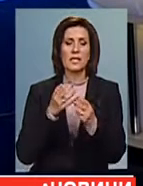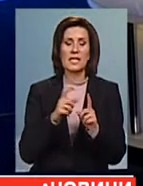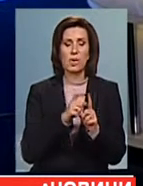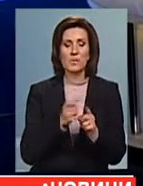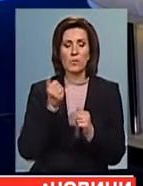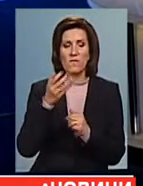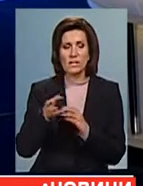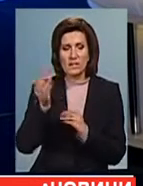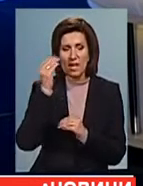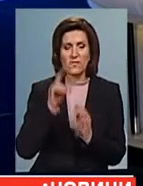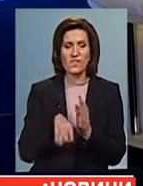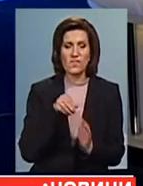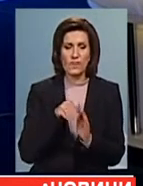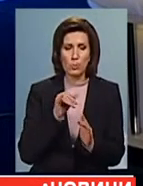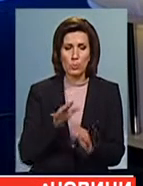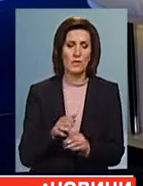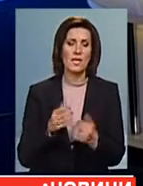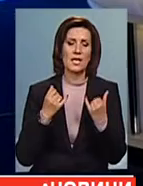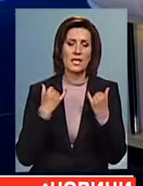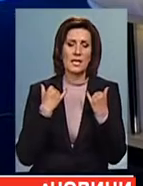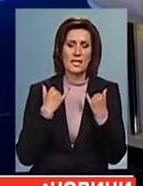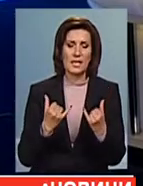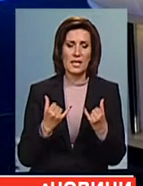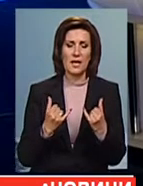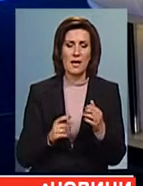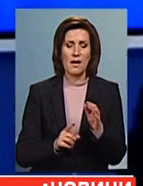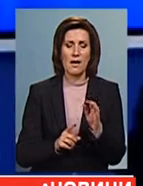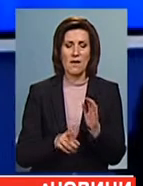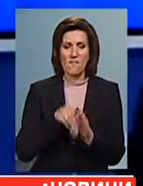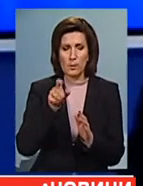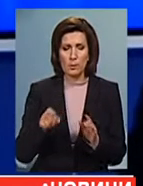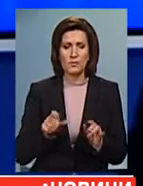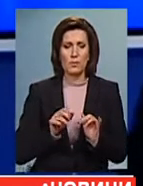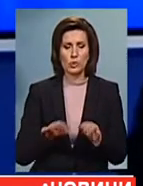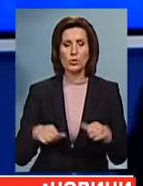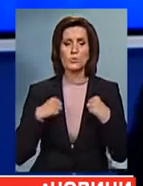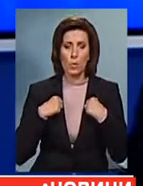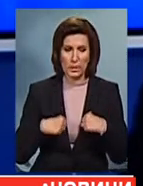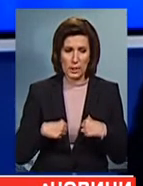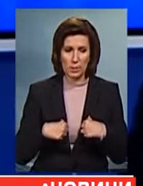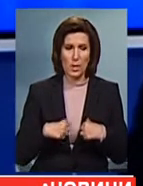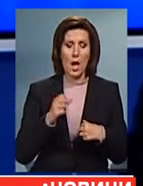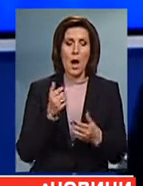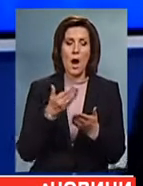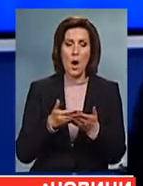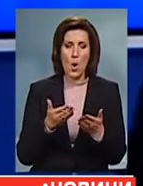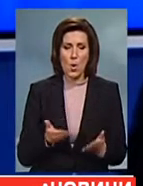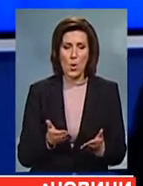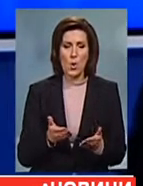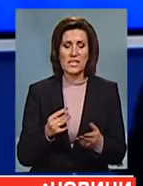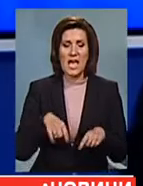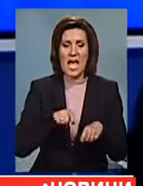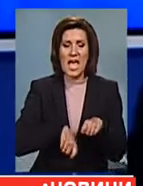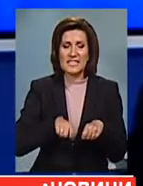про ваше враження від виборів. Ну, для звичайних виборців все пройшло доволі таки спокійно, а ось і для